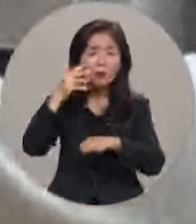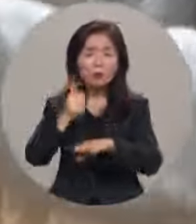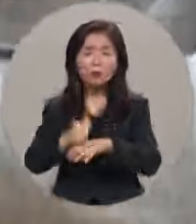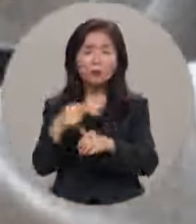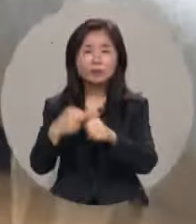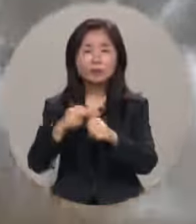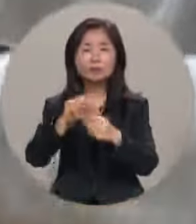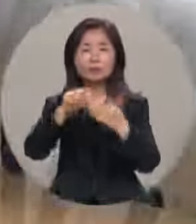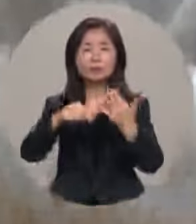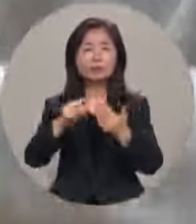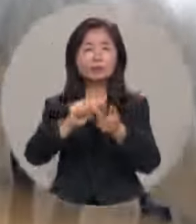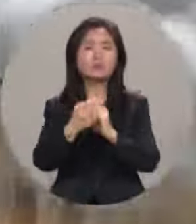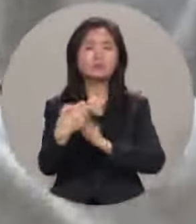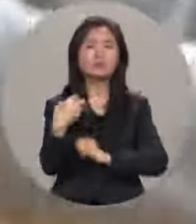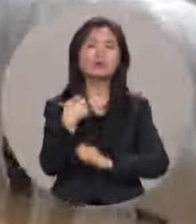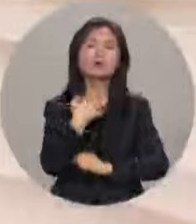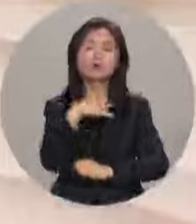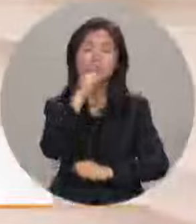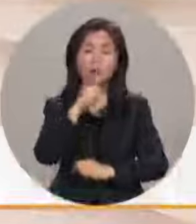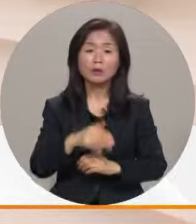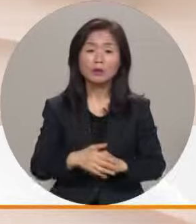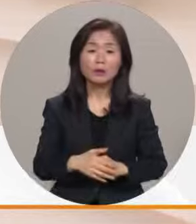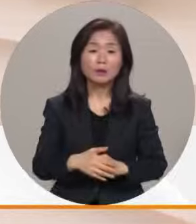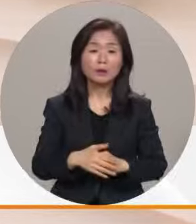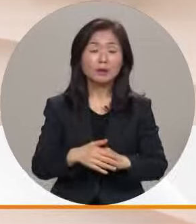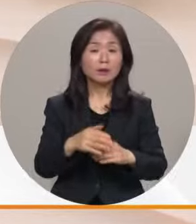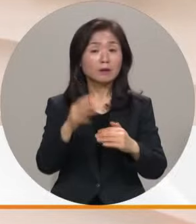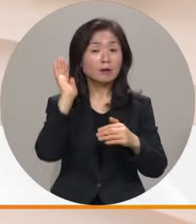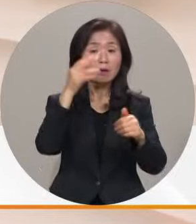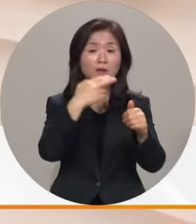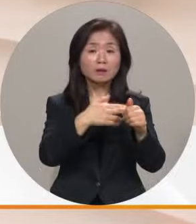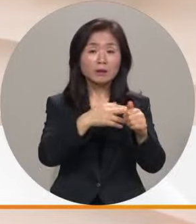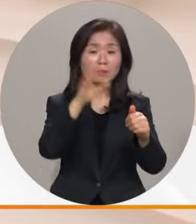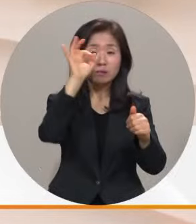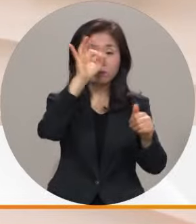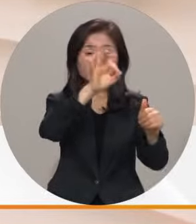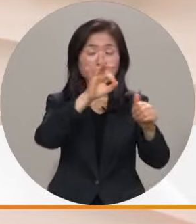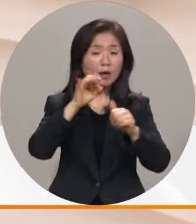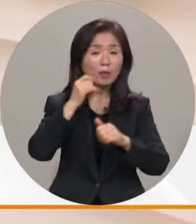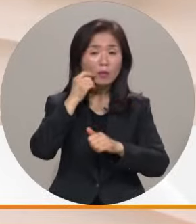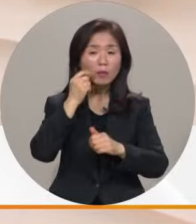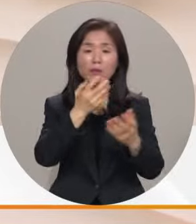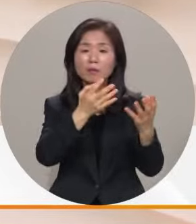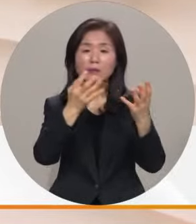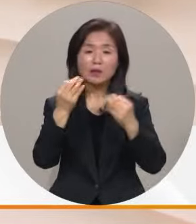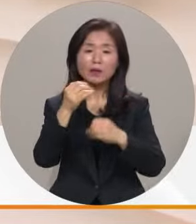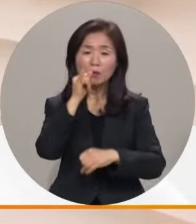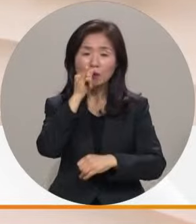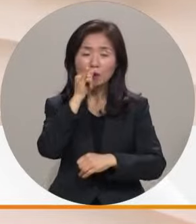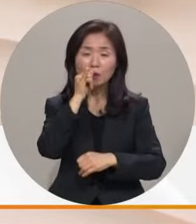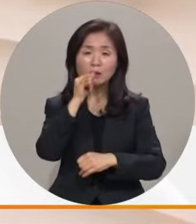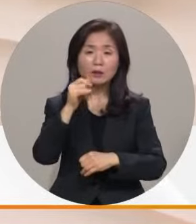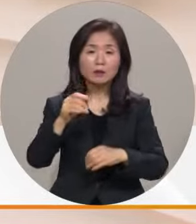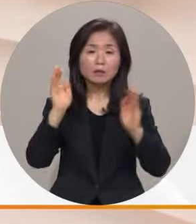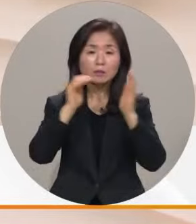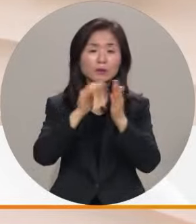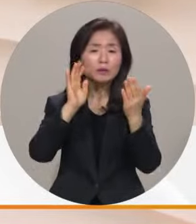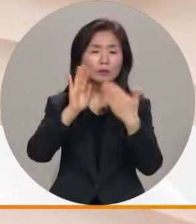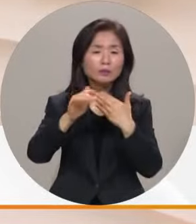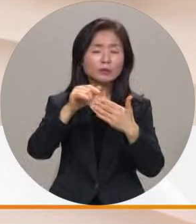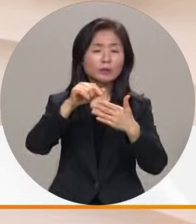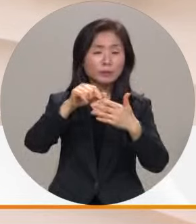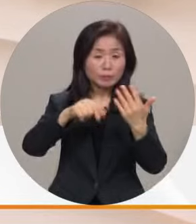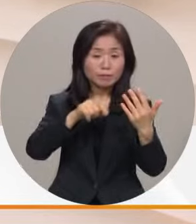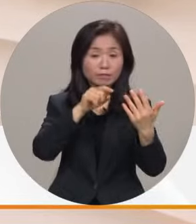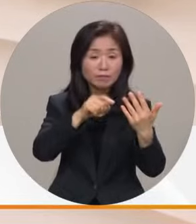있었습니다 강사가 실제 못가는 경우들이 많이 발생하죠데 에드케어 같은 경우는 아 일찍